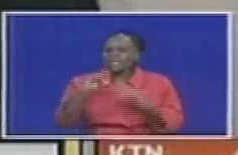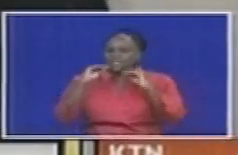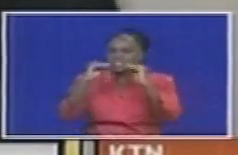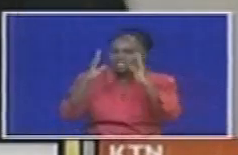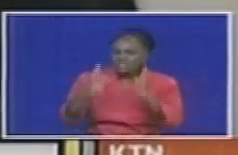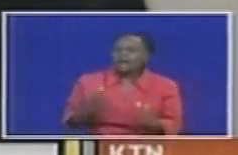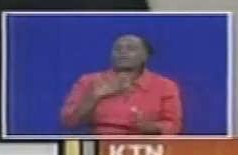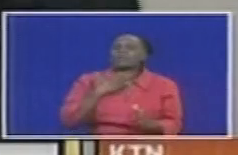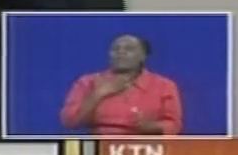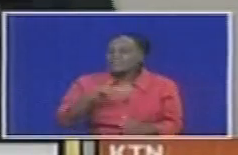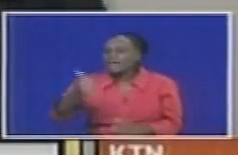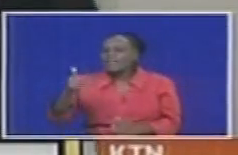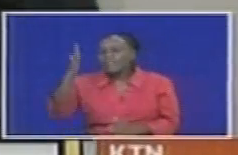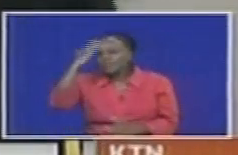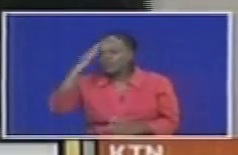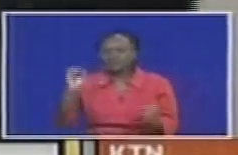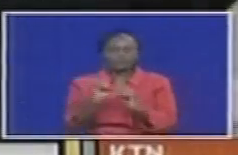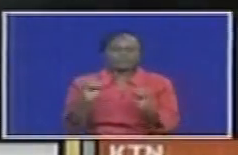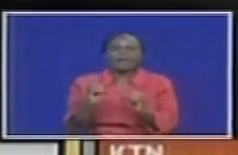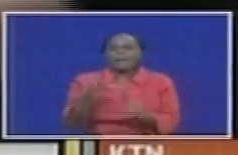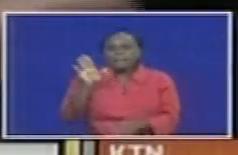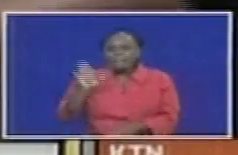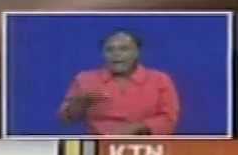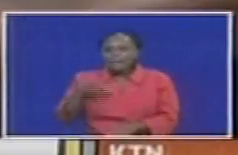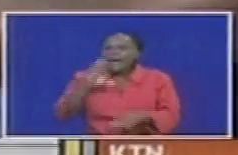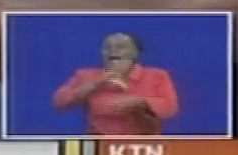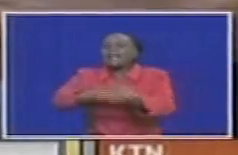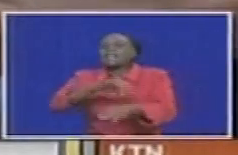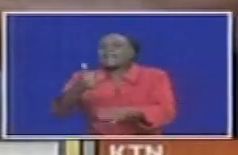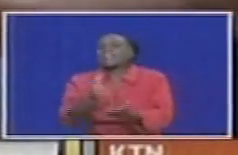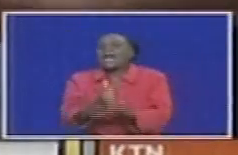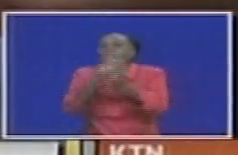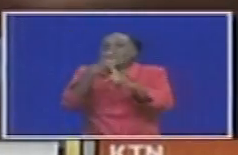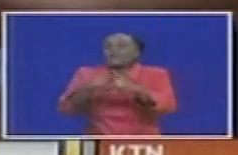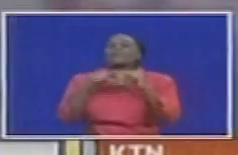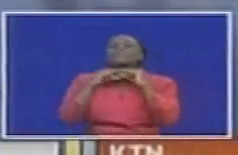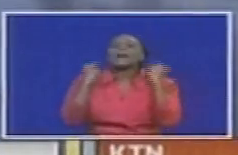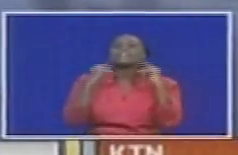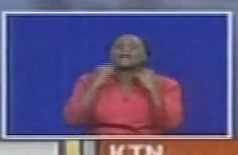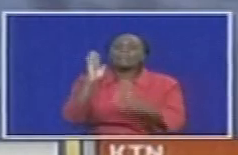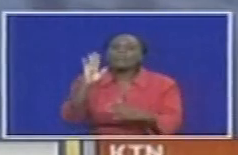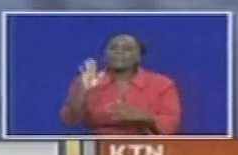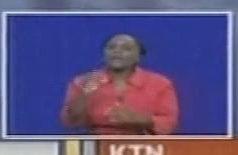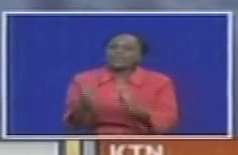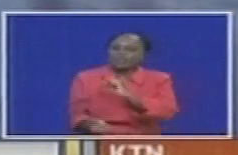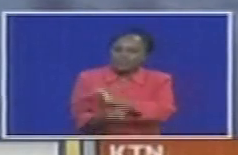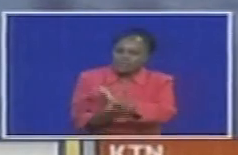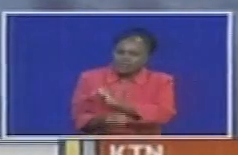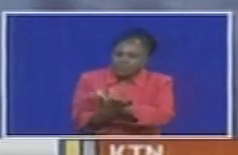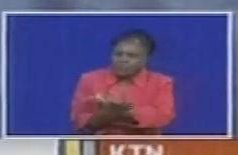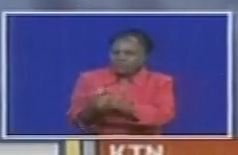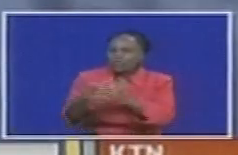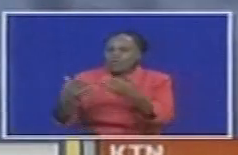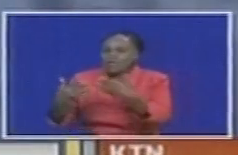kisa hicho kijulikane, ndipo mama mtoto akatafuta msaada wa mchungaji wa kanisa lao hapa Nairobi ili kumshawishi mwalimu amwachilie kijana